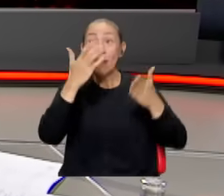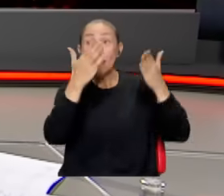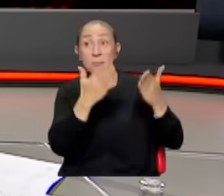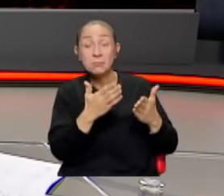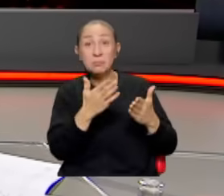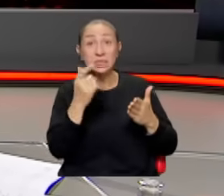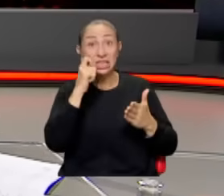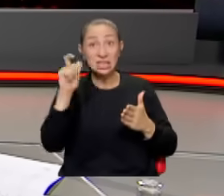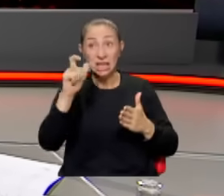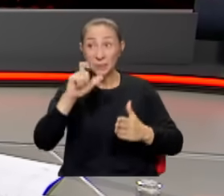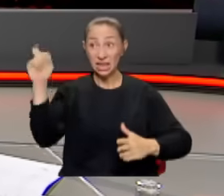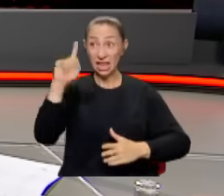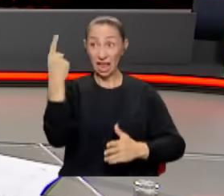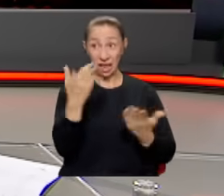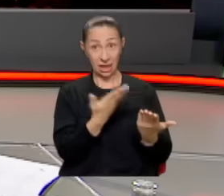İslam'ın